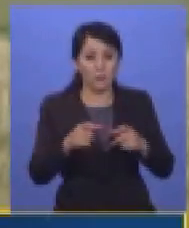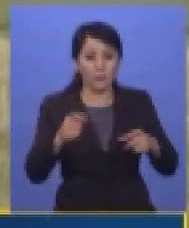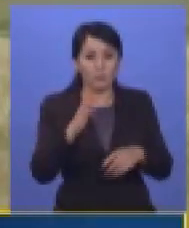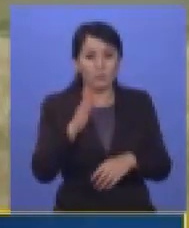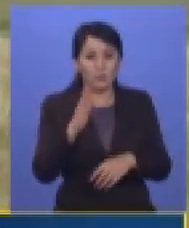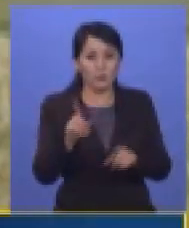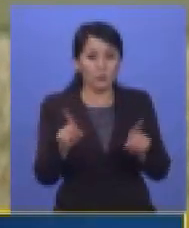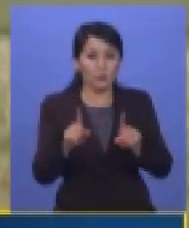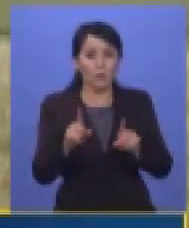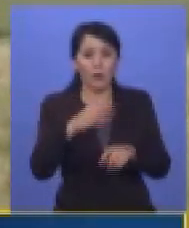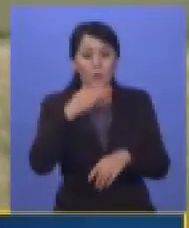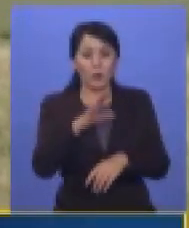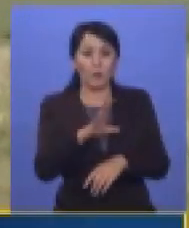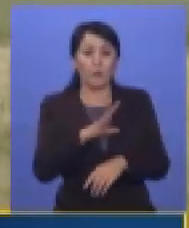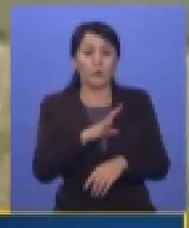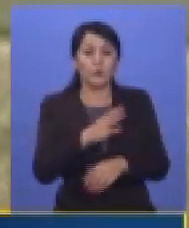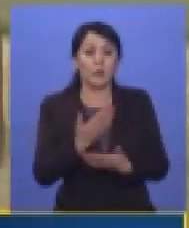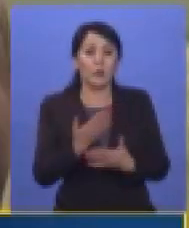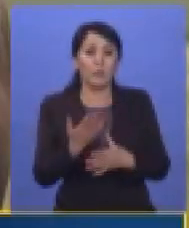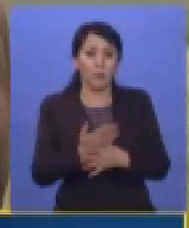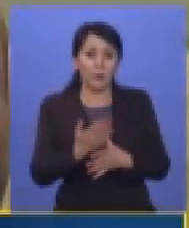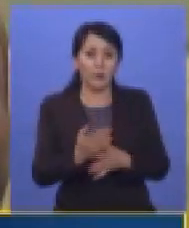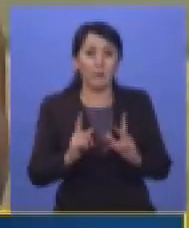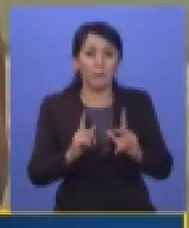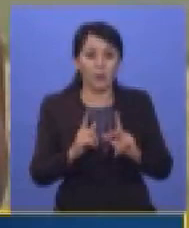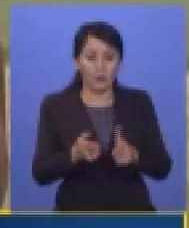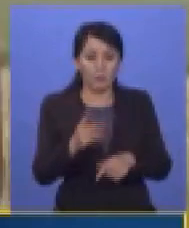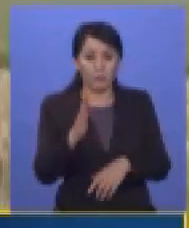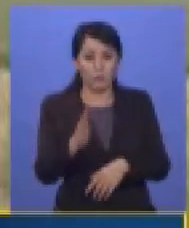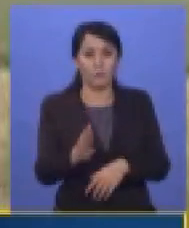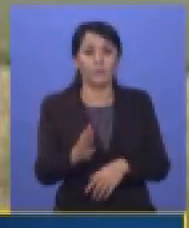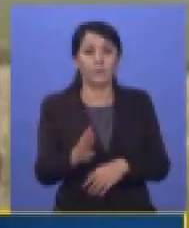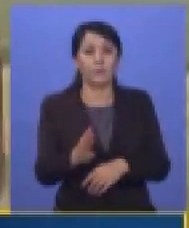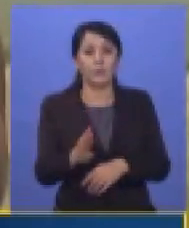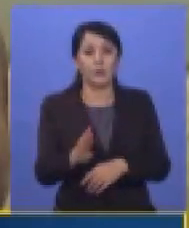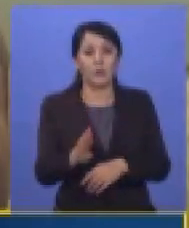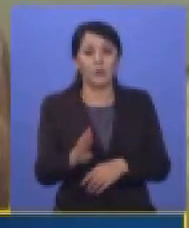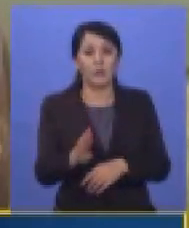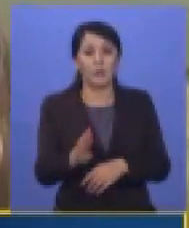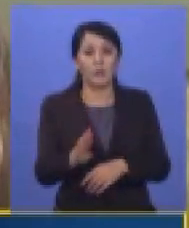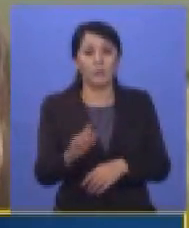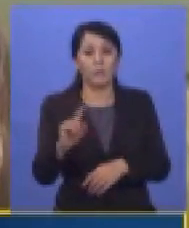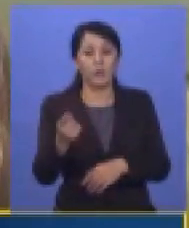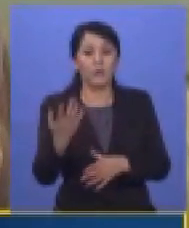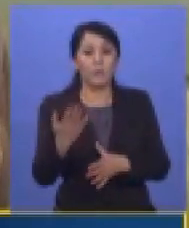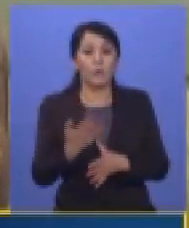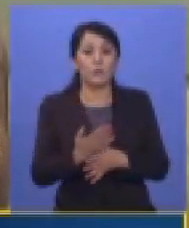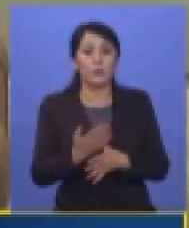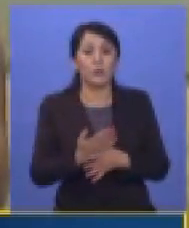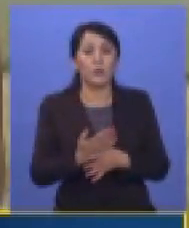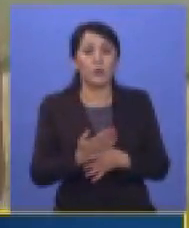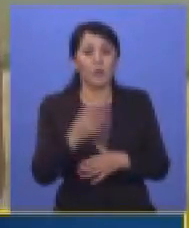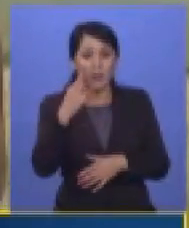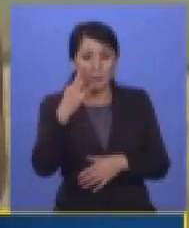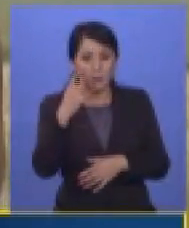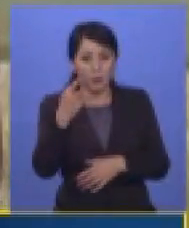берсін. Біз де шамамыз келгенше қолдаймыз, енді көмегімізді жасаймыз. Мына бірінші көмегіміз енді осы